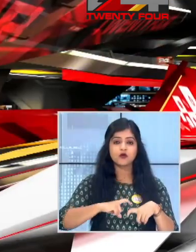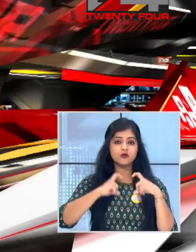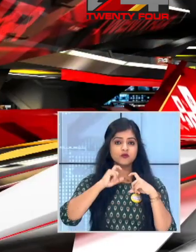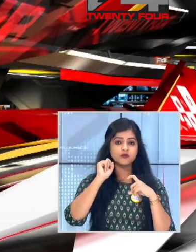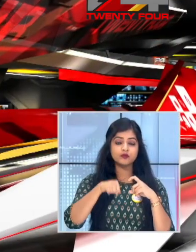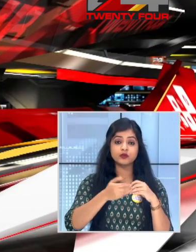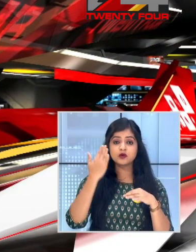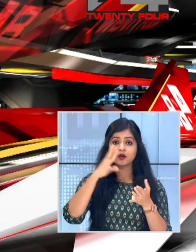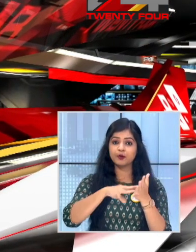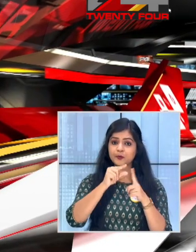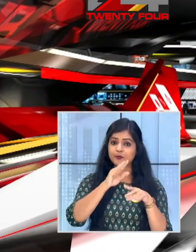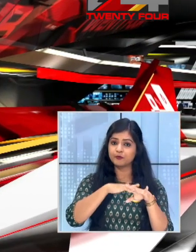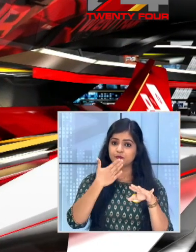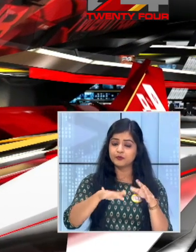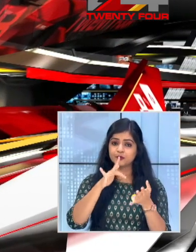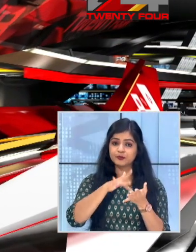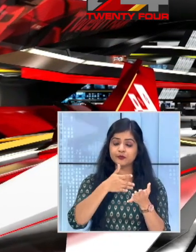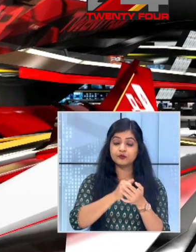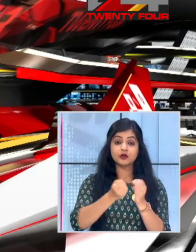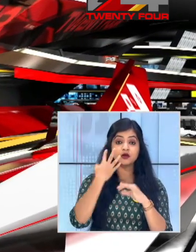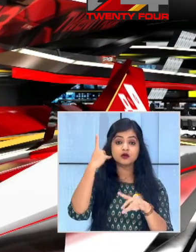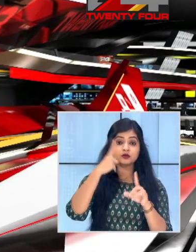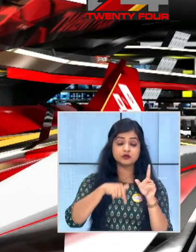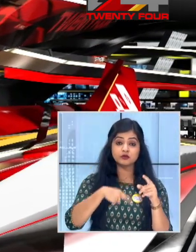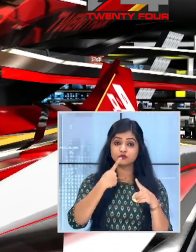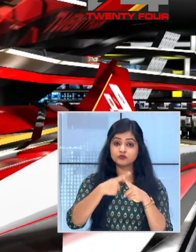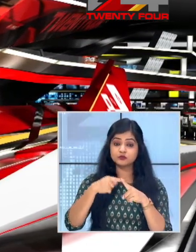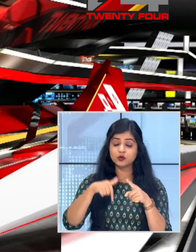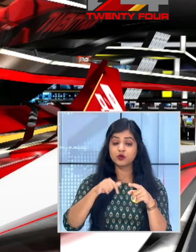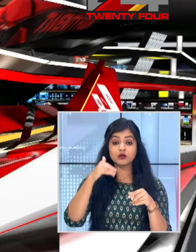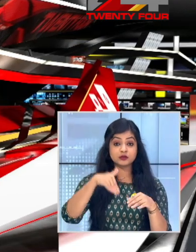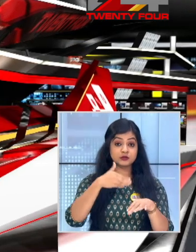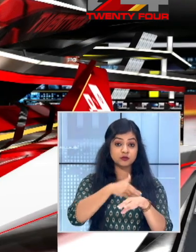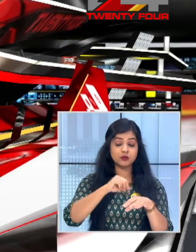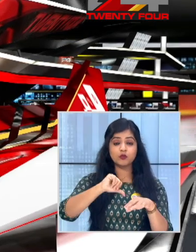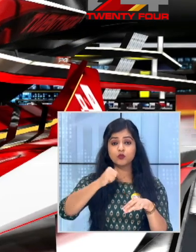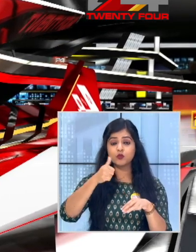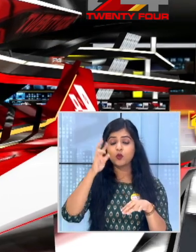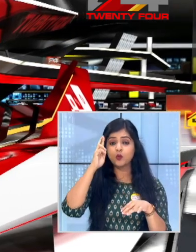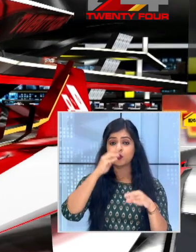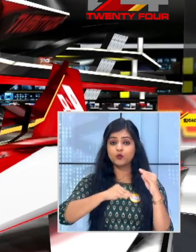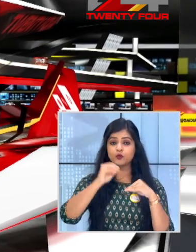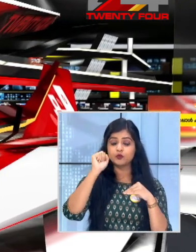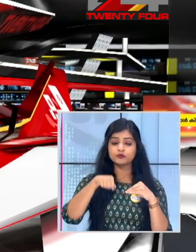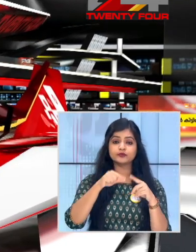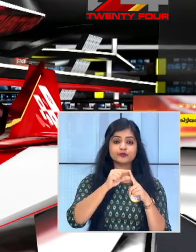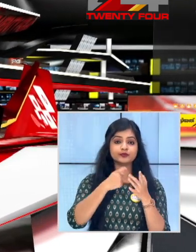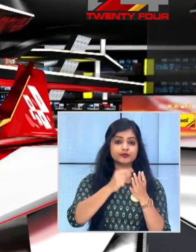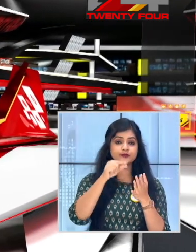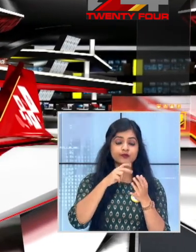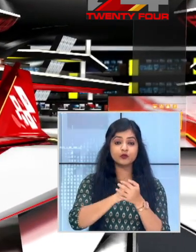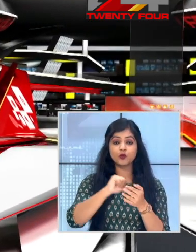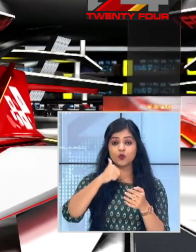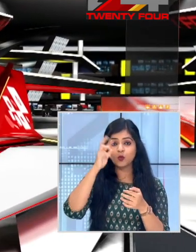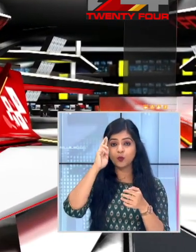MP ആയിരുന്ന ഇടമാണ്. ഏതായാലും കഴിഞ്ഞ വർഷത്തെ കണക്കുകളൊന്നുമല്ല, ഇത്തവണ വലിയ വിജയം, വലിയ പ്രതീക്ഷ അദ്ദേഹം പങ്കുവെക്കുന്നുണ്ട്.